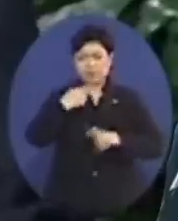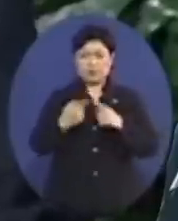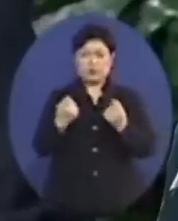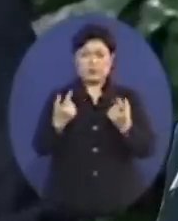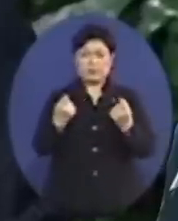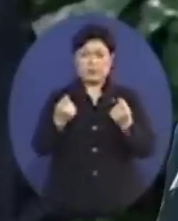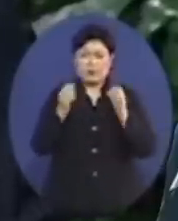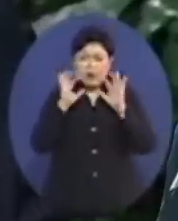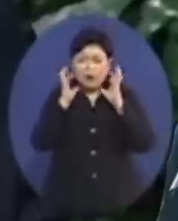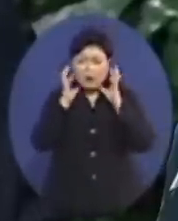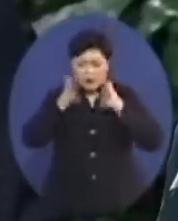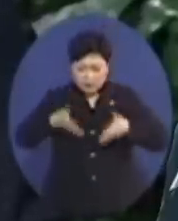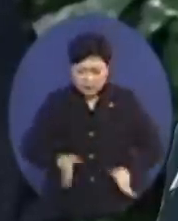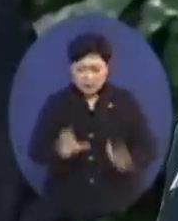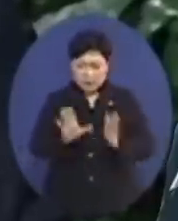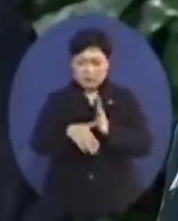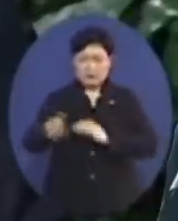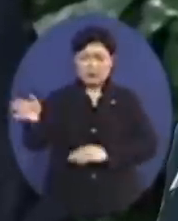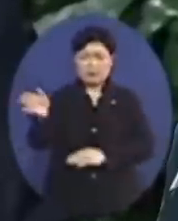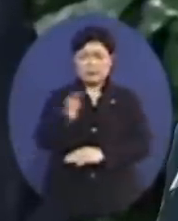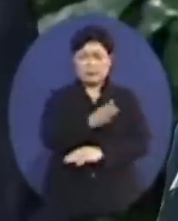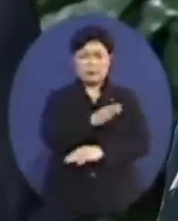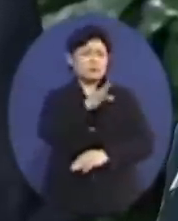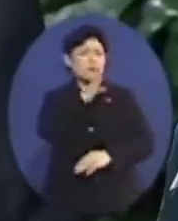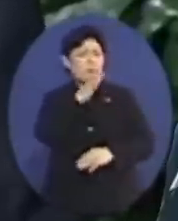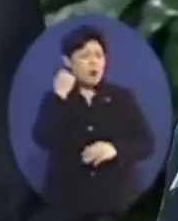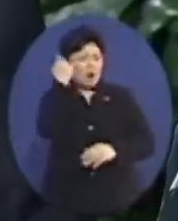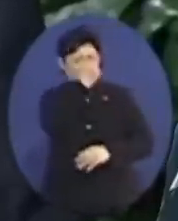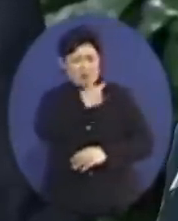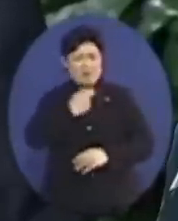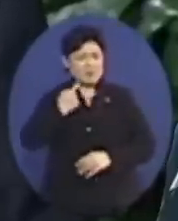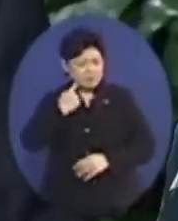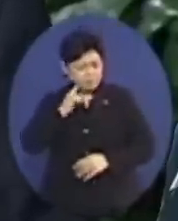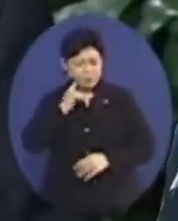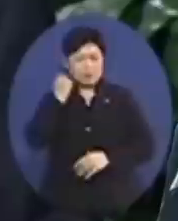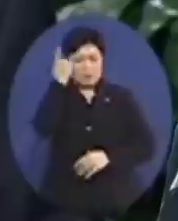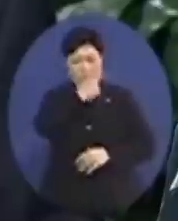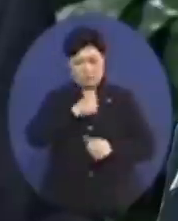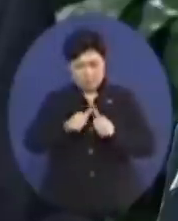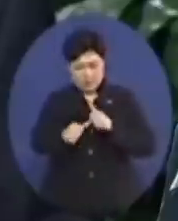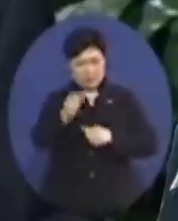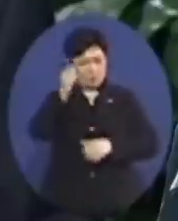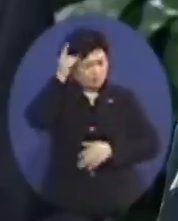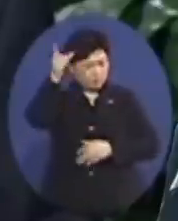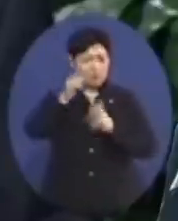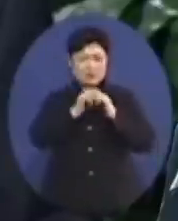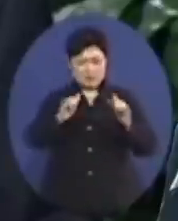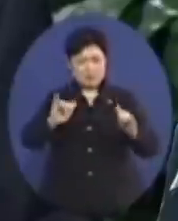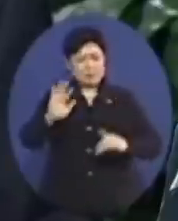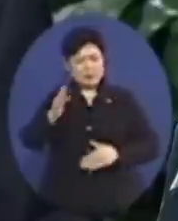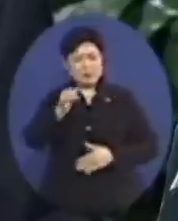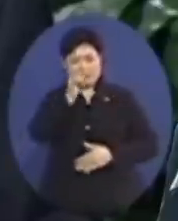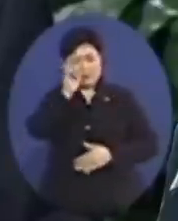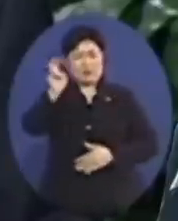벌써 어린아이로 태어날 때부터 야, 그놈 잘났다, 잘생겼다, 훌륭한 사람이 되겠다,